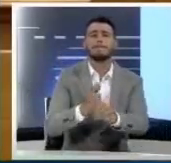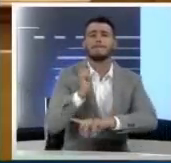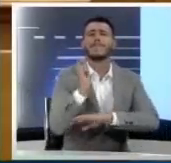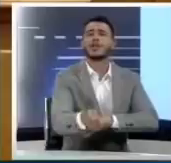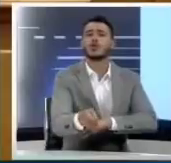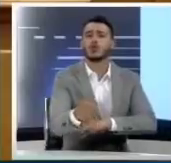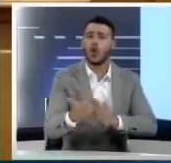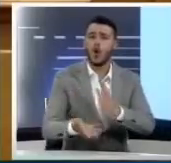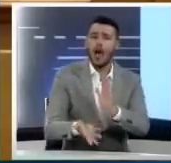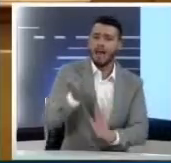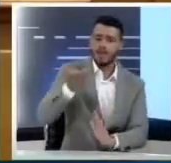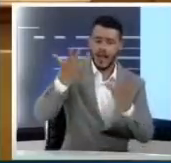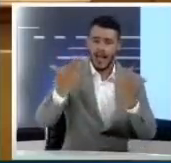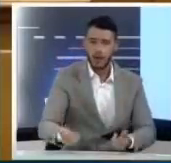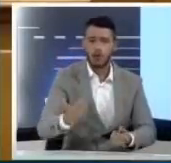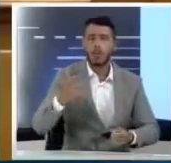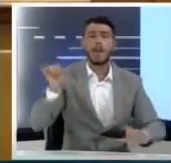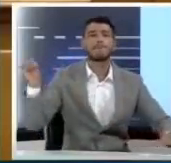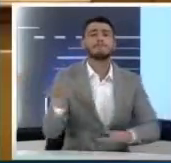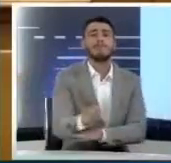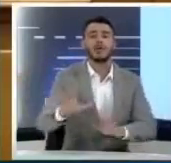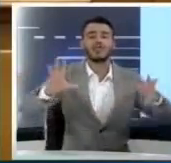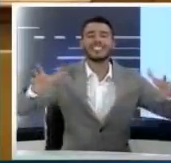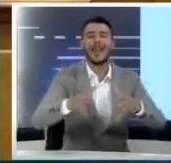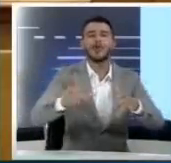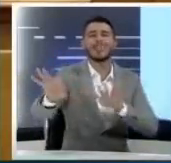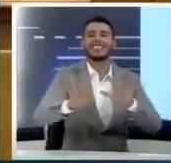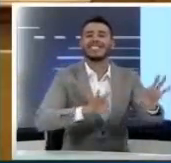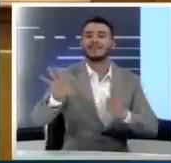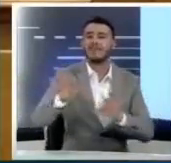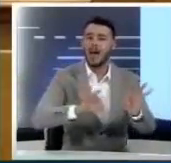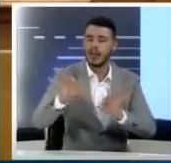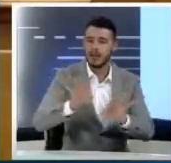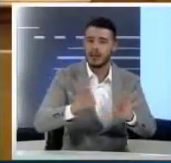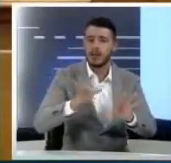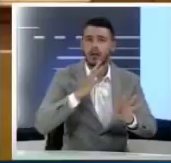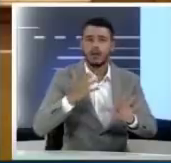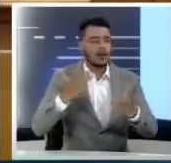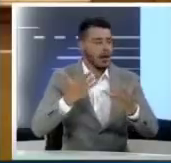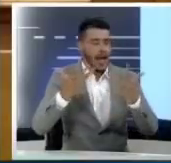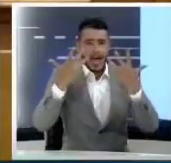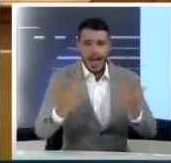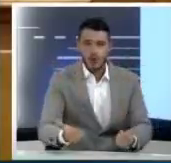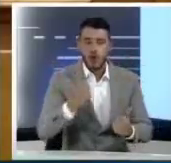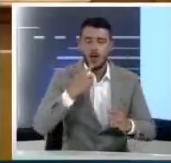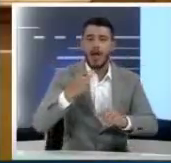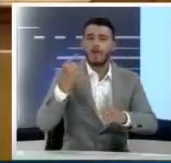η επιστροφή των συλλογικών συμβάσεων. Υπάρχουν ακριβώς αυτά τα πράγματα που μας δίνουν